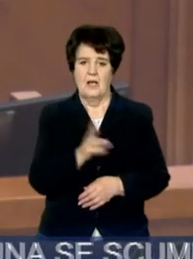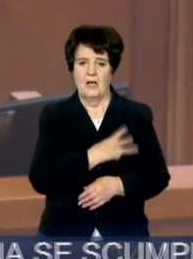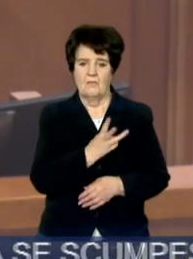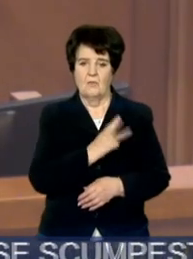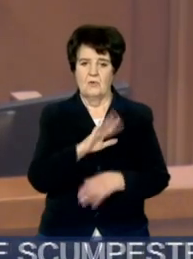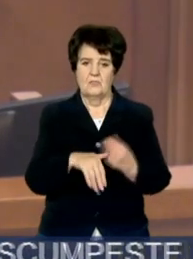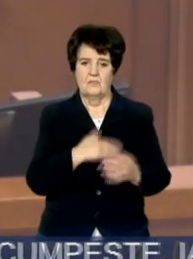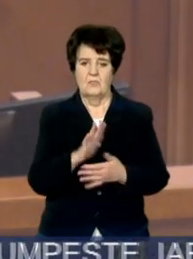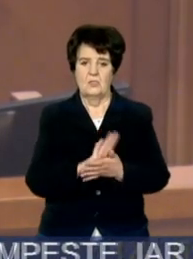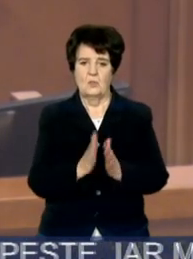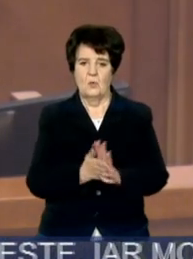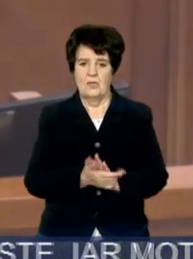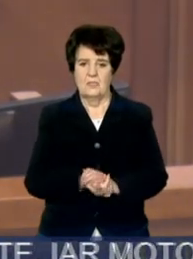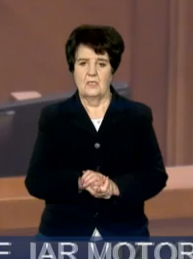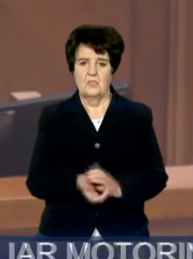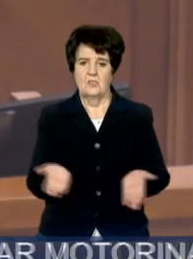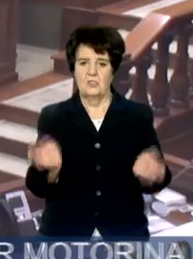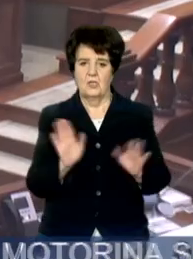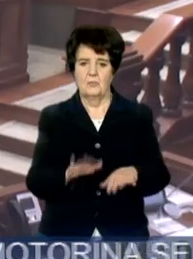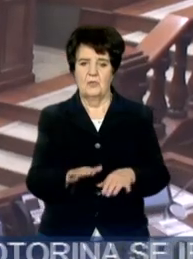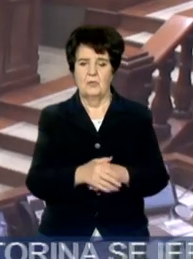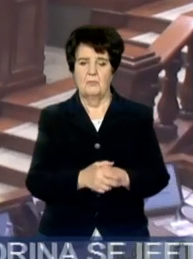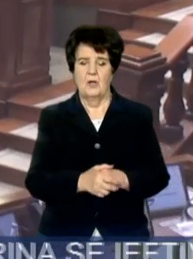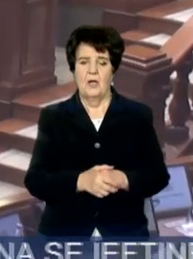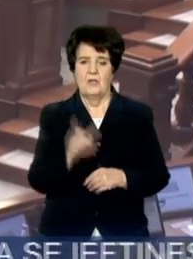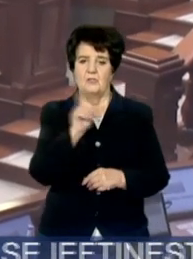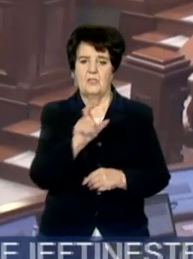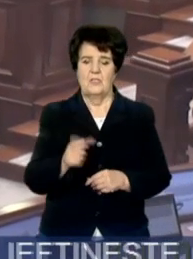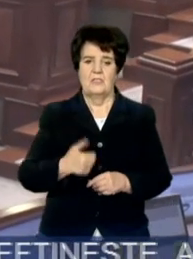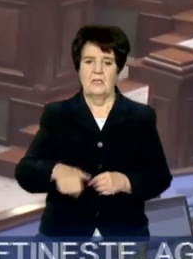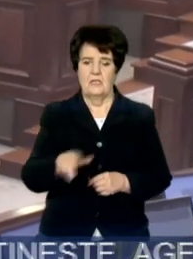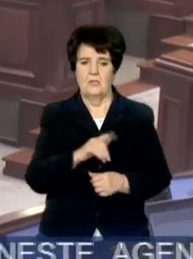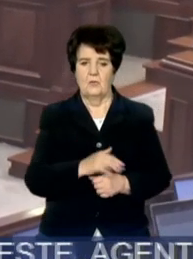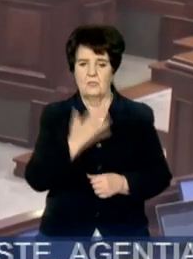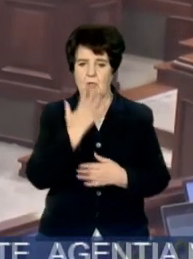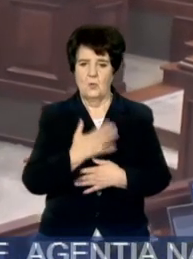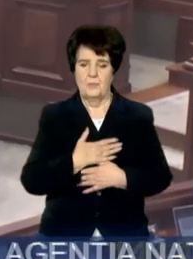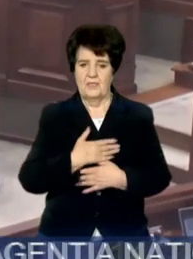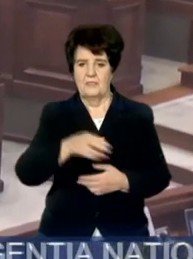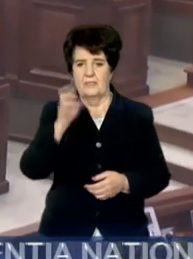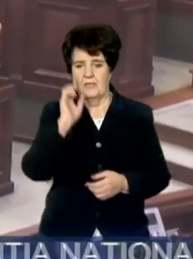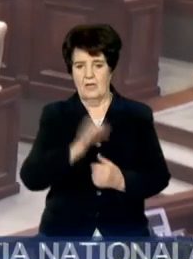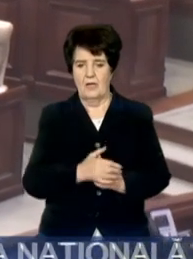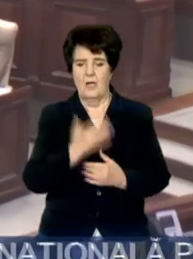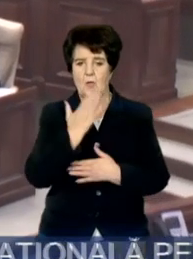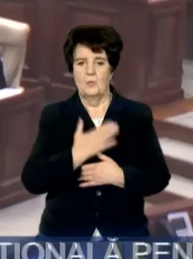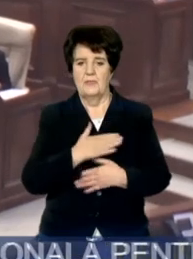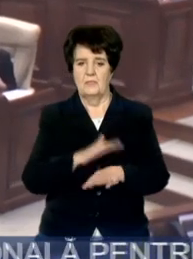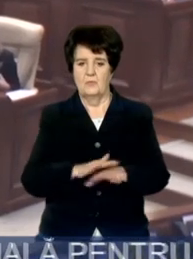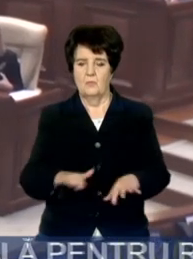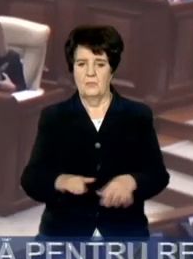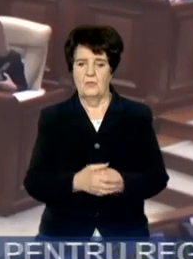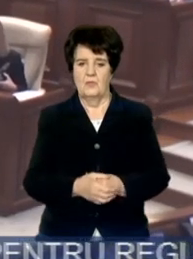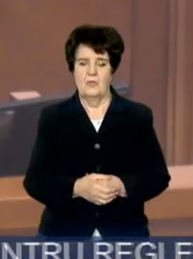distraalizeze situația și să rămânem uniți cetățenii noștri își iubesc țara și își iubesc prea mult copiii